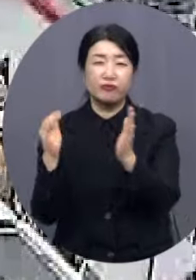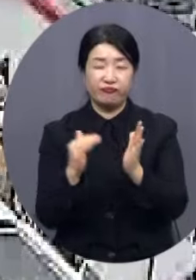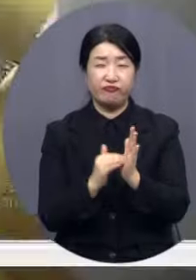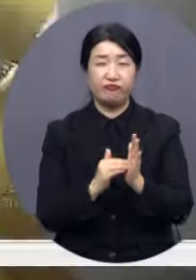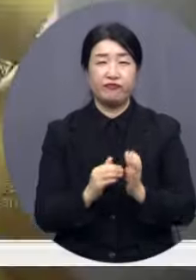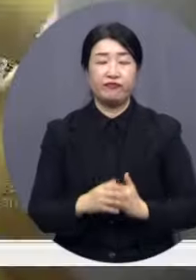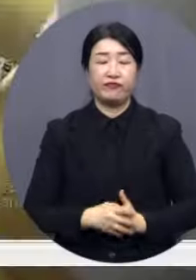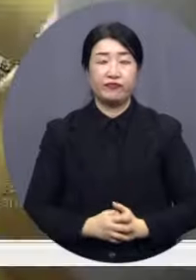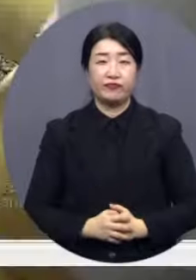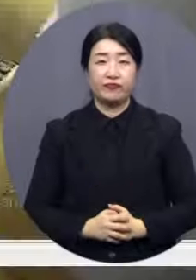구속됐습니다